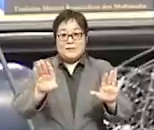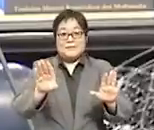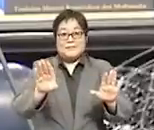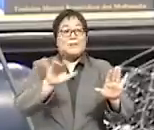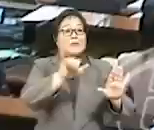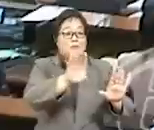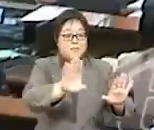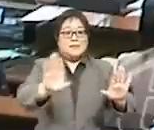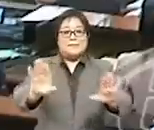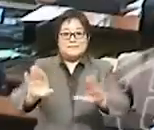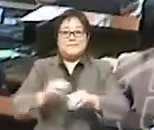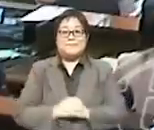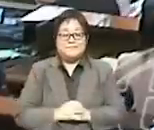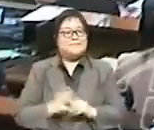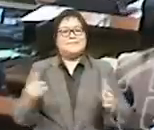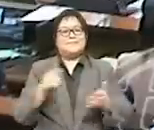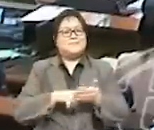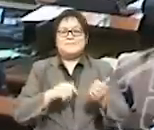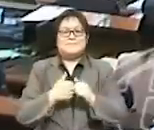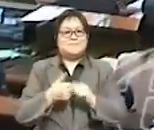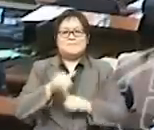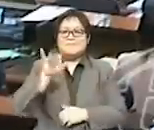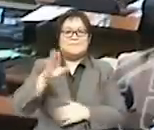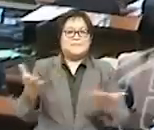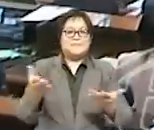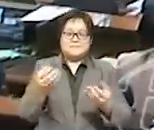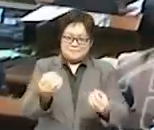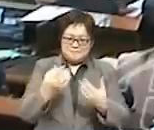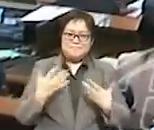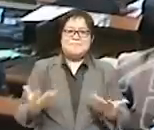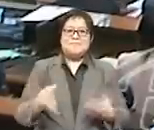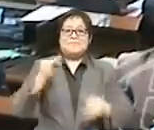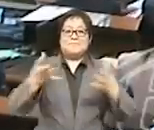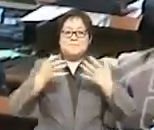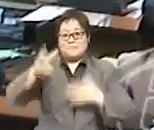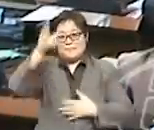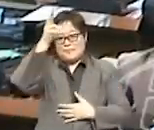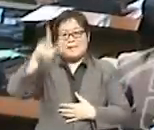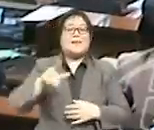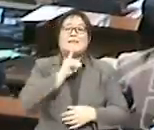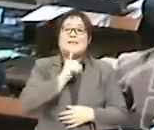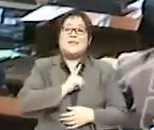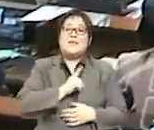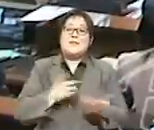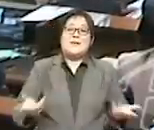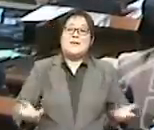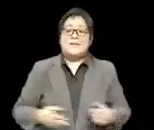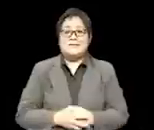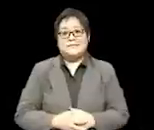Coba tolong apa masalahnya momen cecak kalau anak jantan bangun seorang